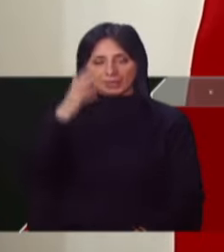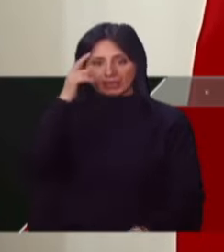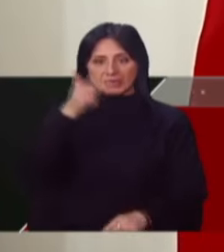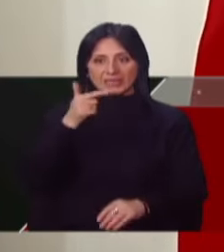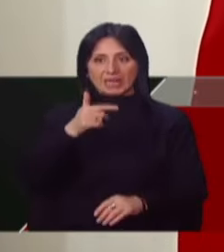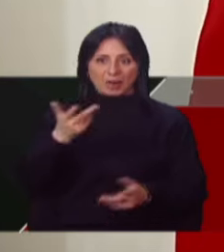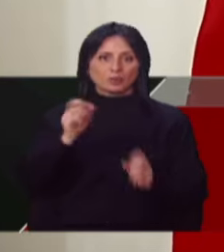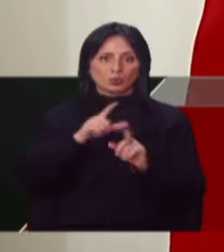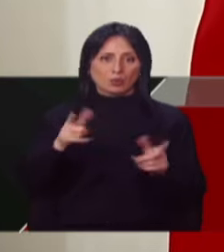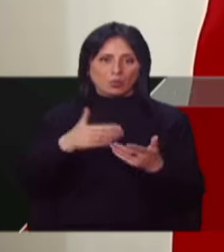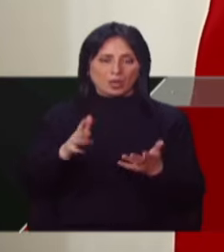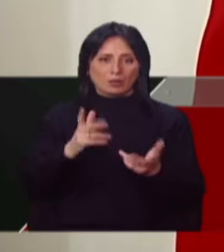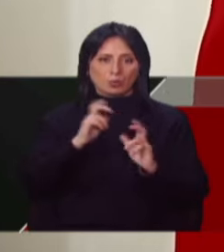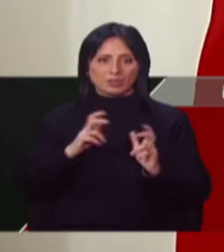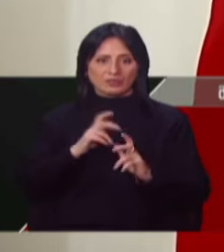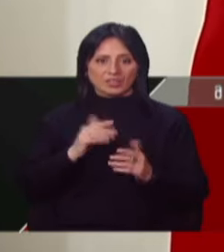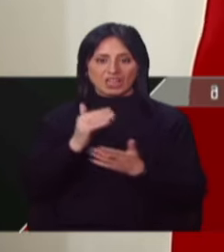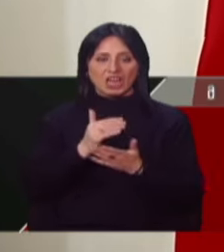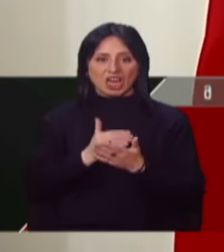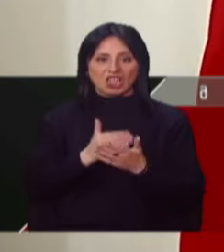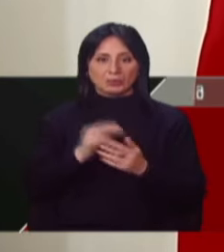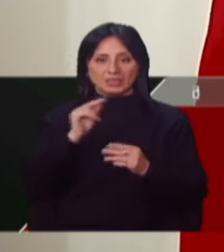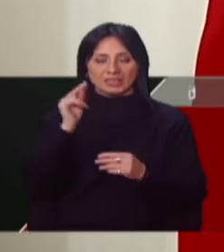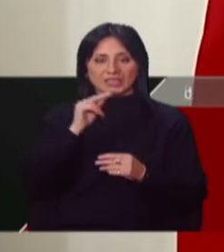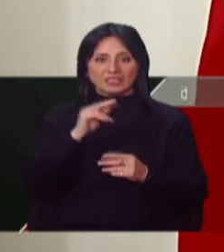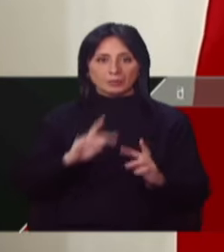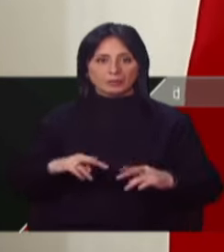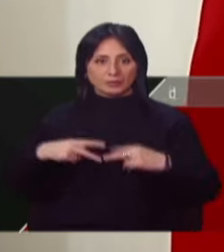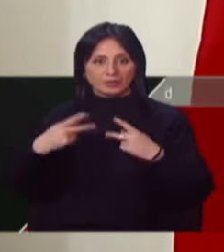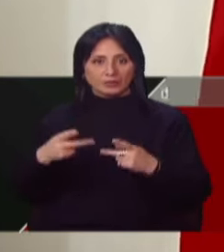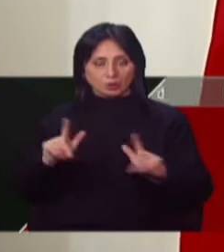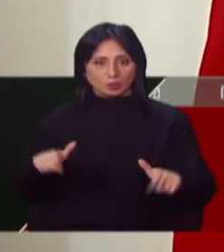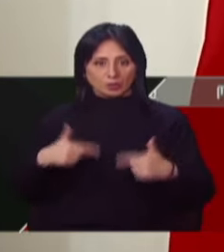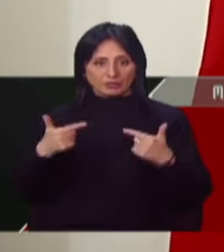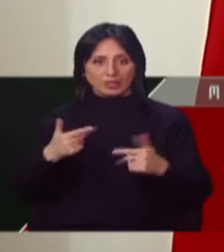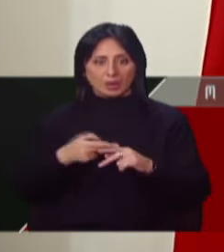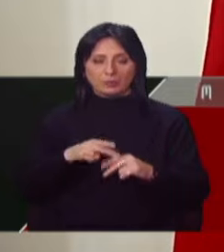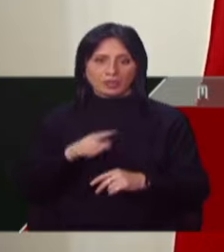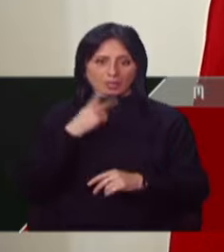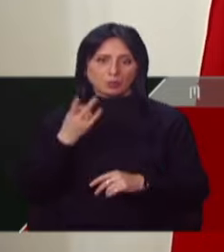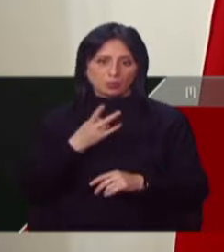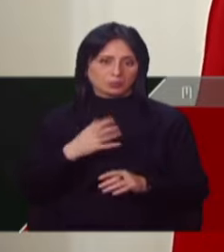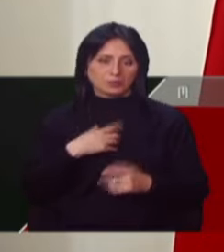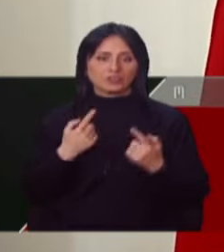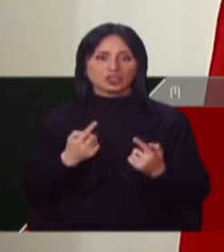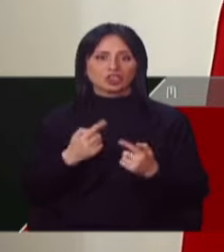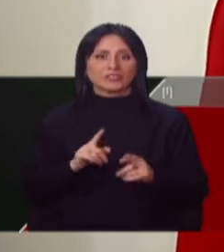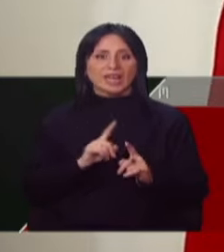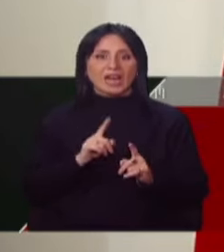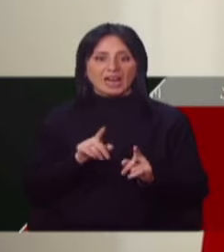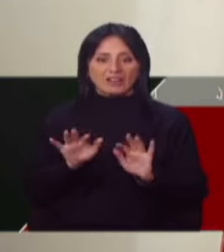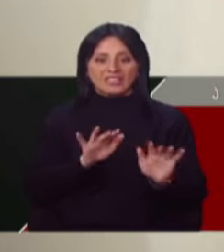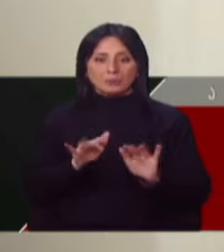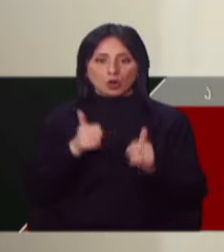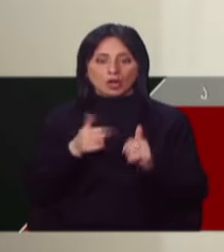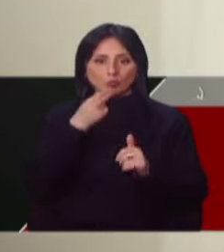საგანმანათლებლო დაწესებულებამ რეჟიმი სასწავლო პროცესი გადაიტანა ონლაინ, ამიტომ რა თქმა უნდა მნიშვნელოვანია გარკვეული